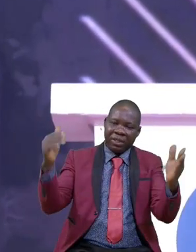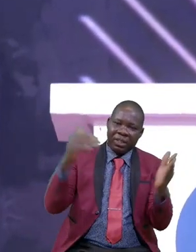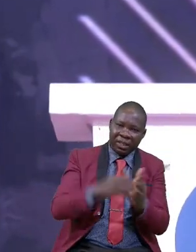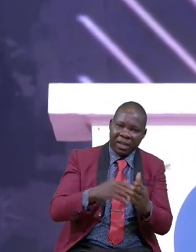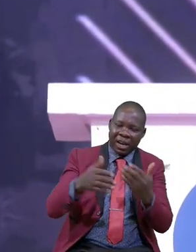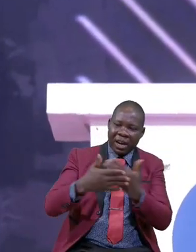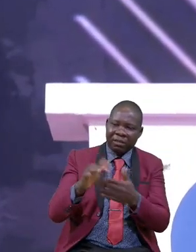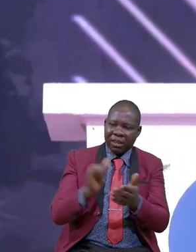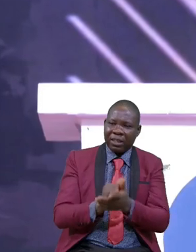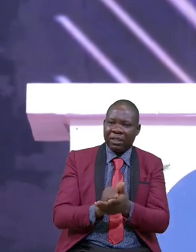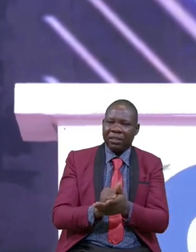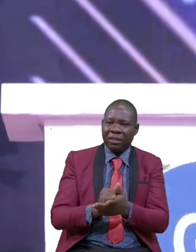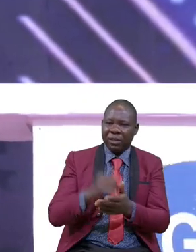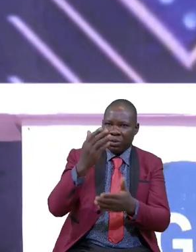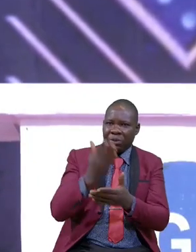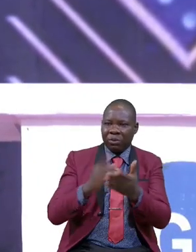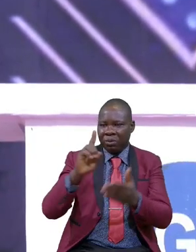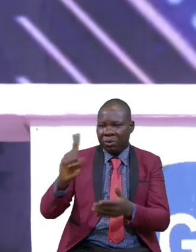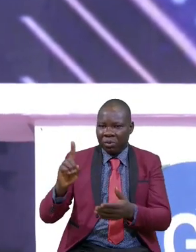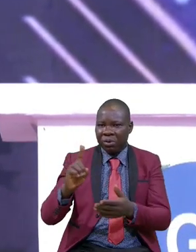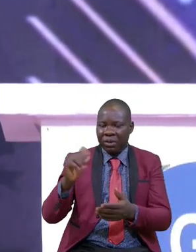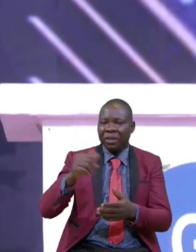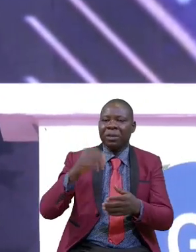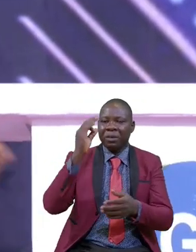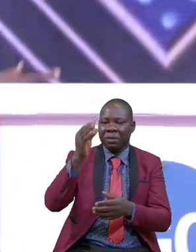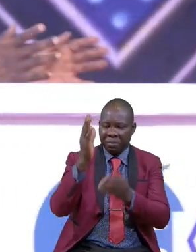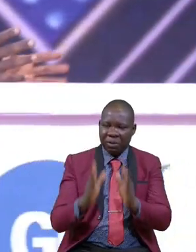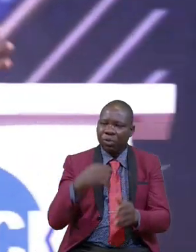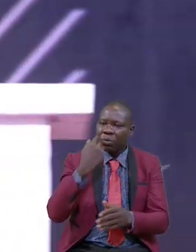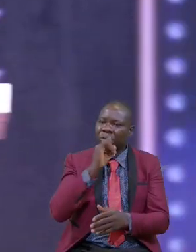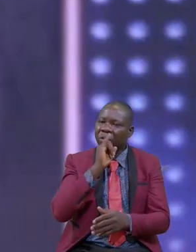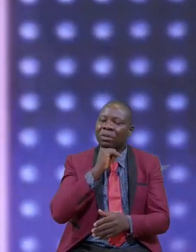minister, dans un ministre qui n'était pas de la vie profonde,